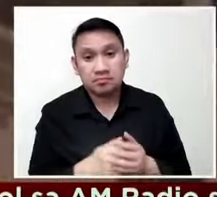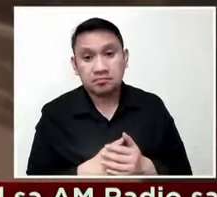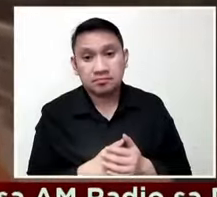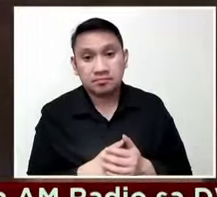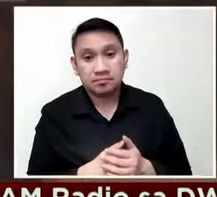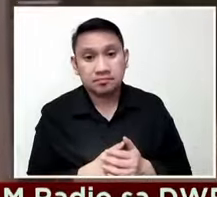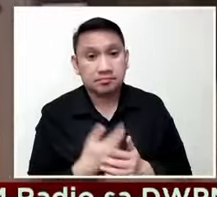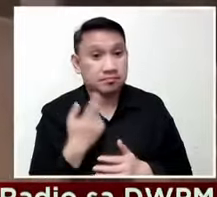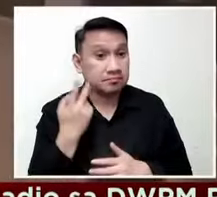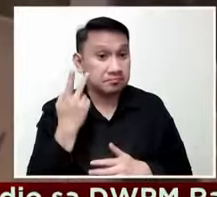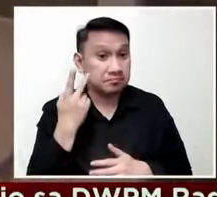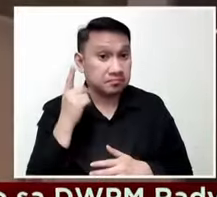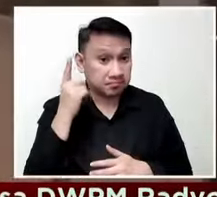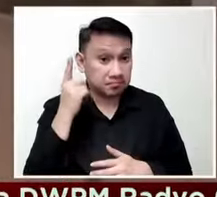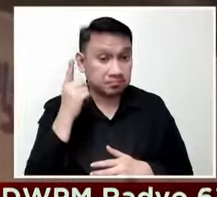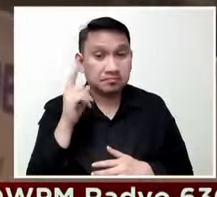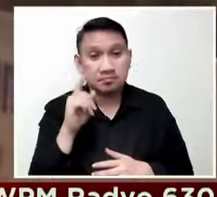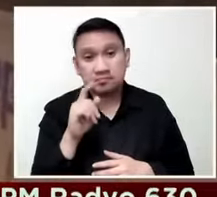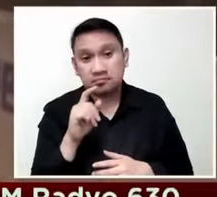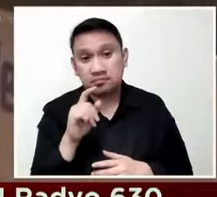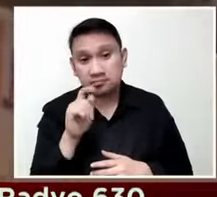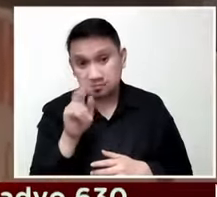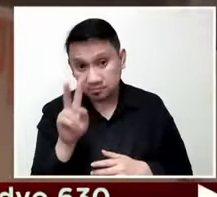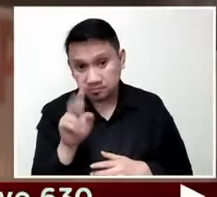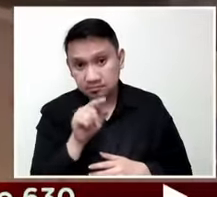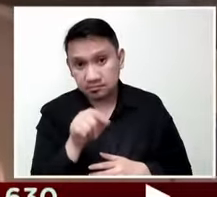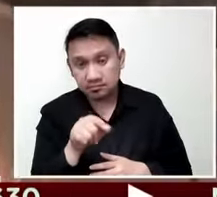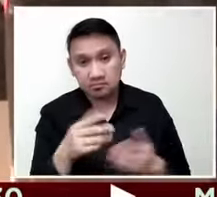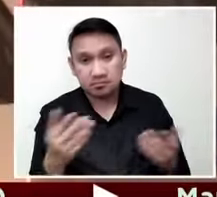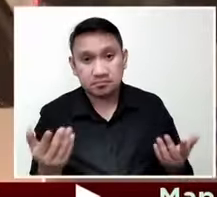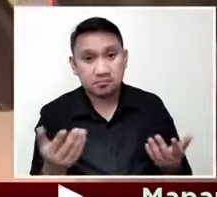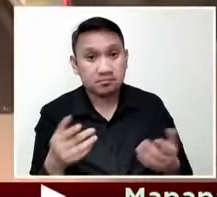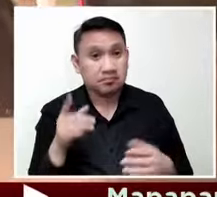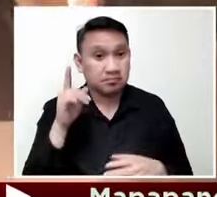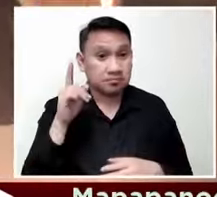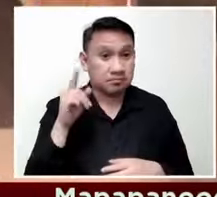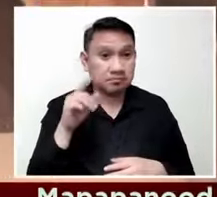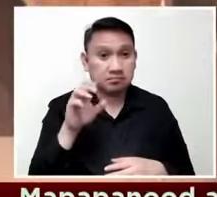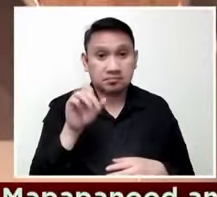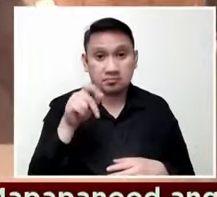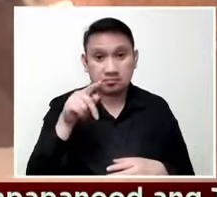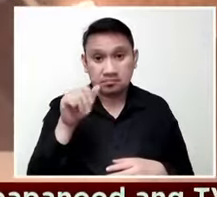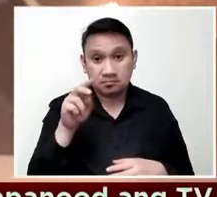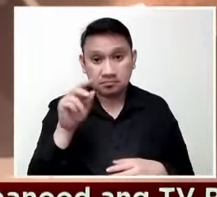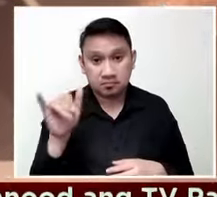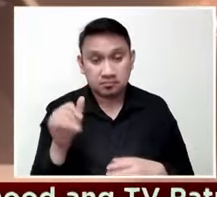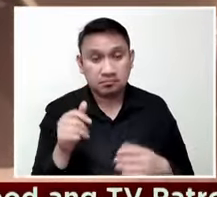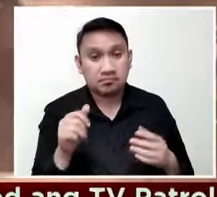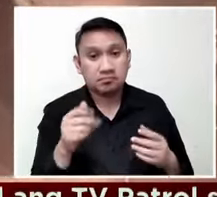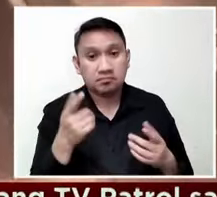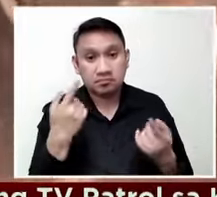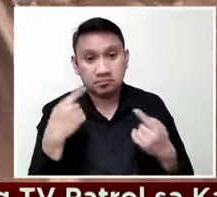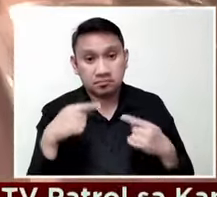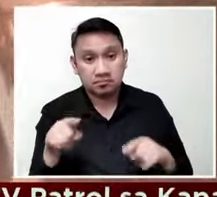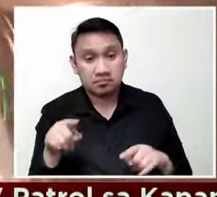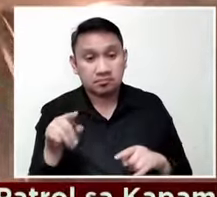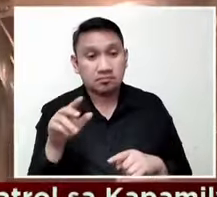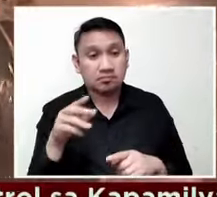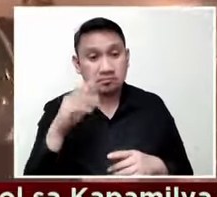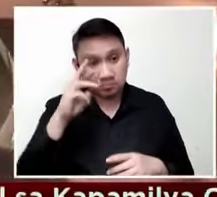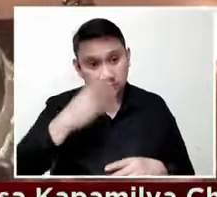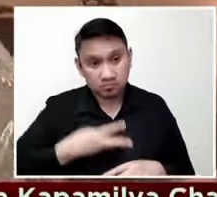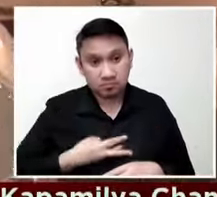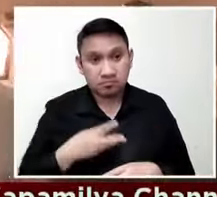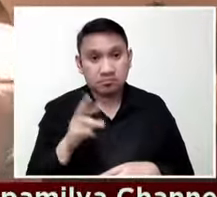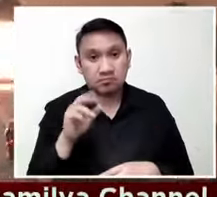Ang nakikita po ninyo sa inyong mga monitor ay ang bahagi ng Espanya, kanto ng Blooming Tree patungo ng Welcome Rotonda. Yan po ay boundary ng